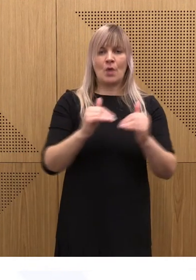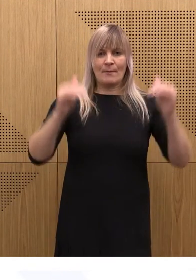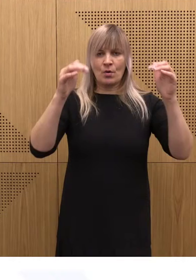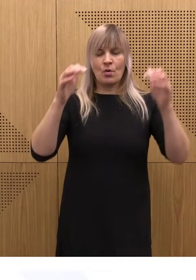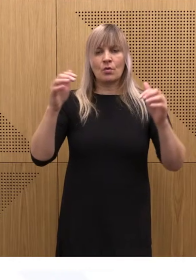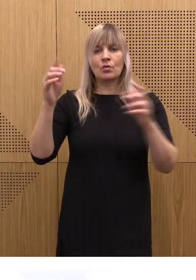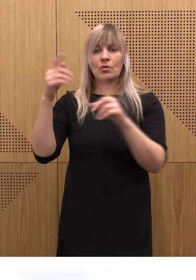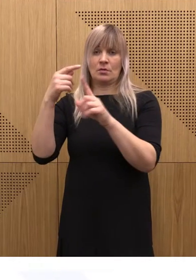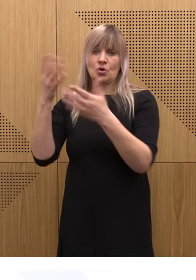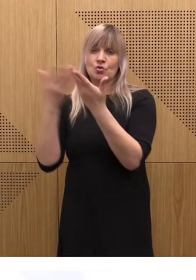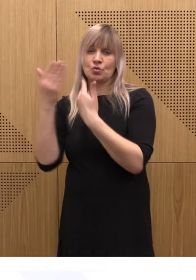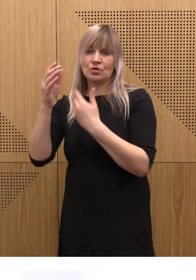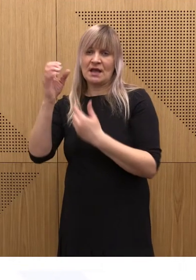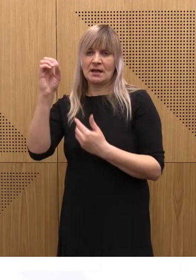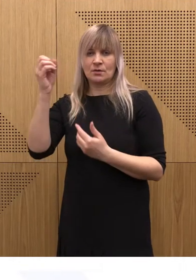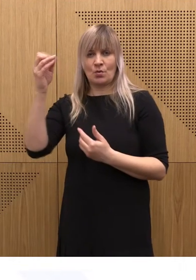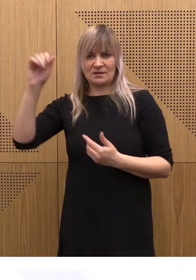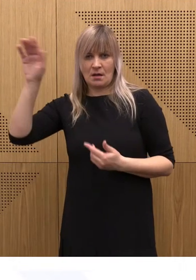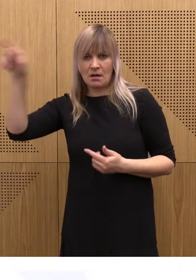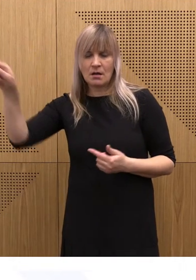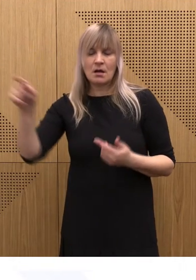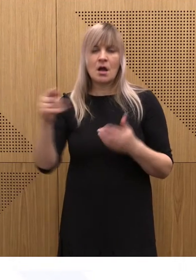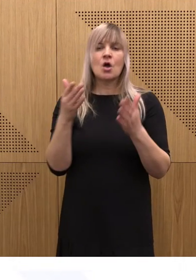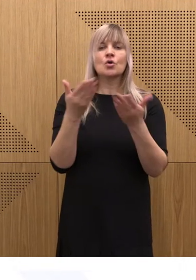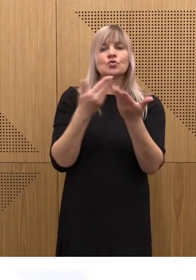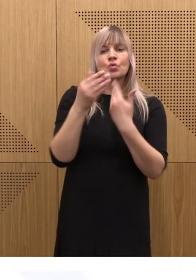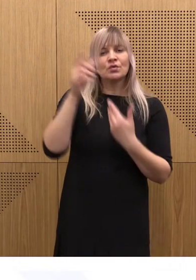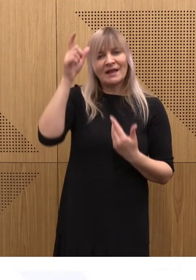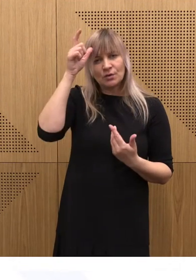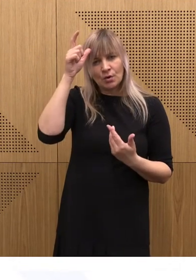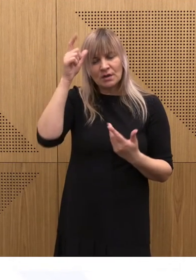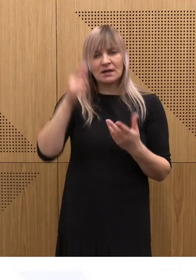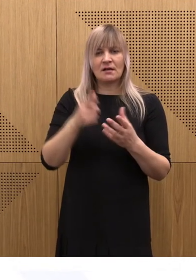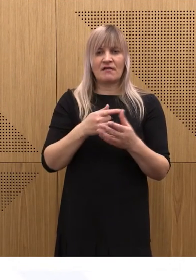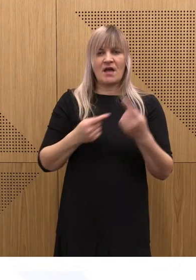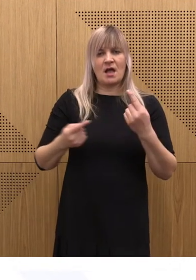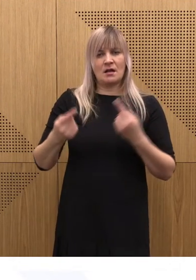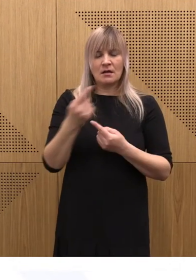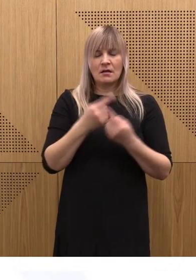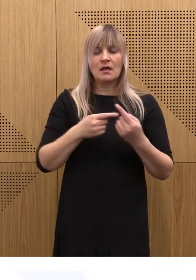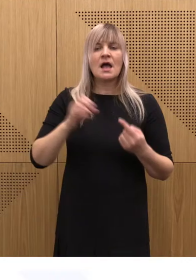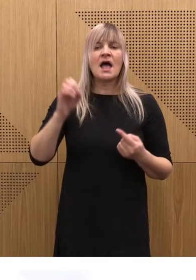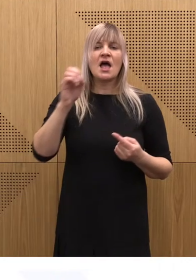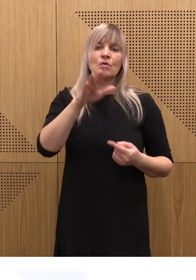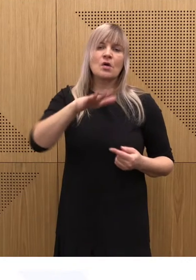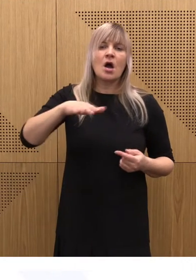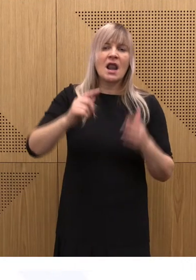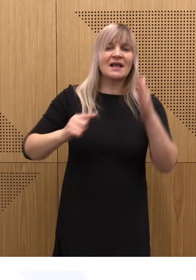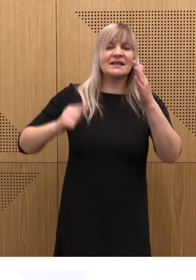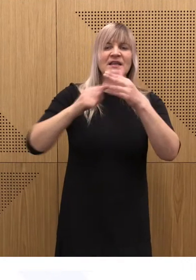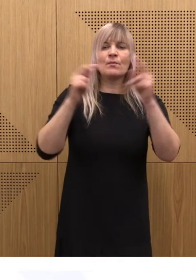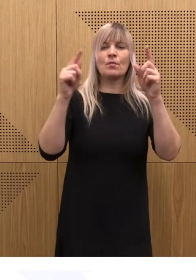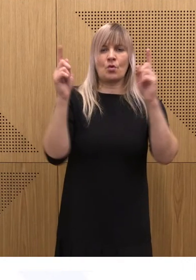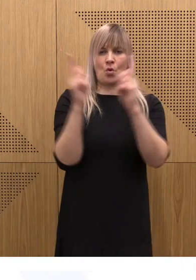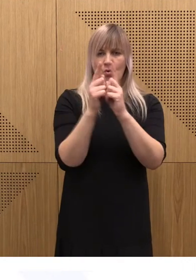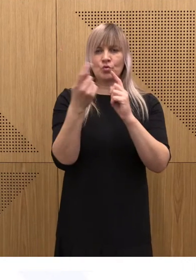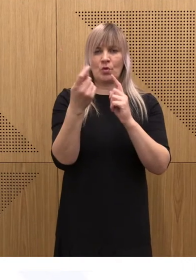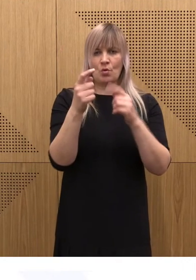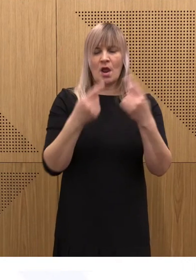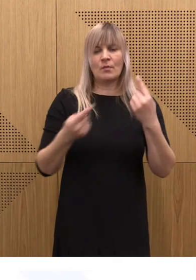samuti julgeoleku küsimusi ning suhteid ka Türgiga. Ja homme toimub siis euroala tippkohtumine, kus